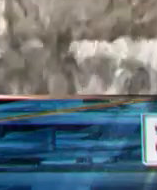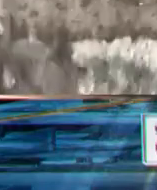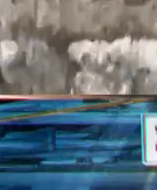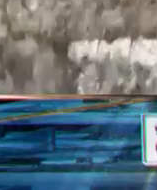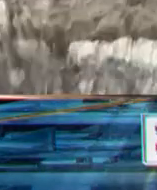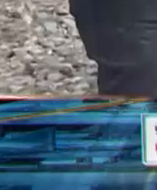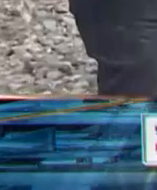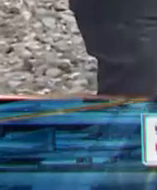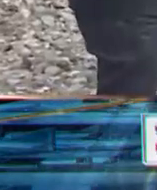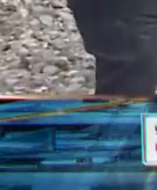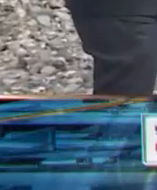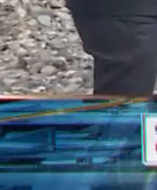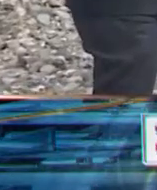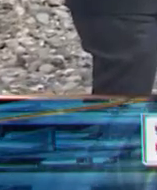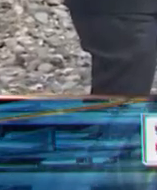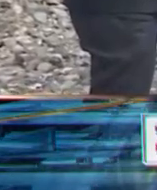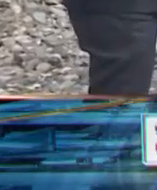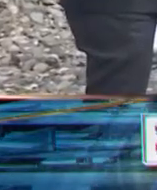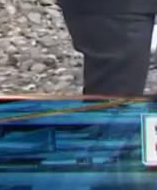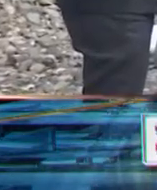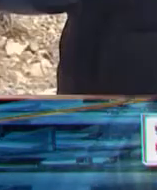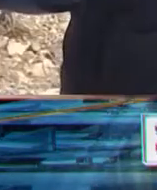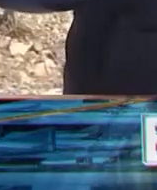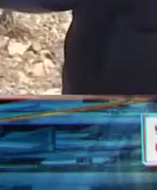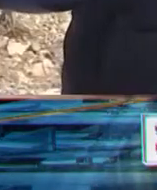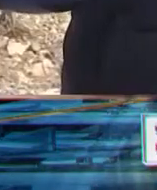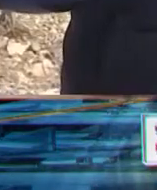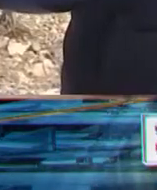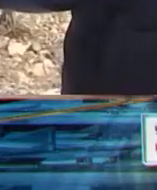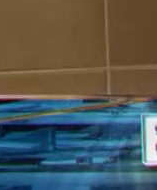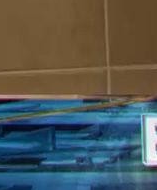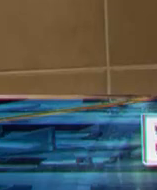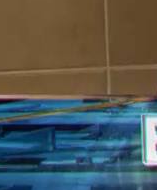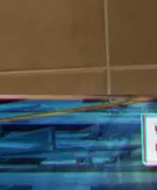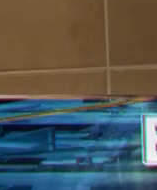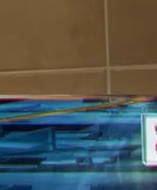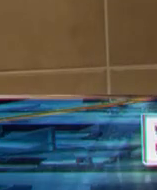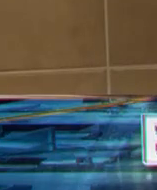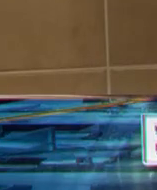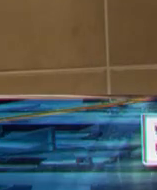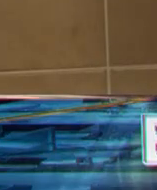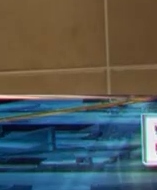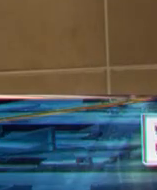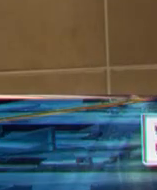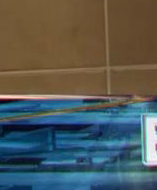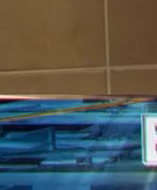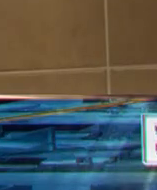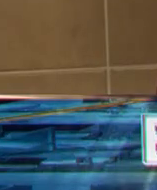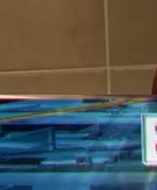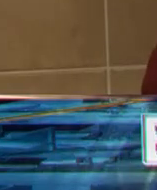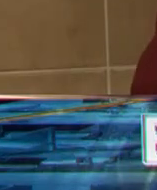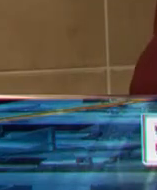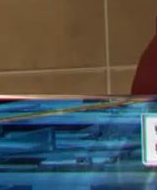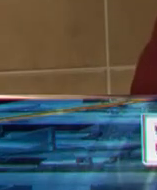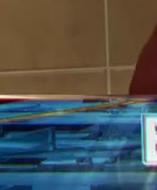Облыс әкімінің араласуымен Есік қаласындағы ауыз судың неден лайланғаны анықталды. Су таза. Бүгінгі жағдайдан кейін міне ағызғышты